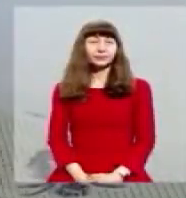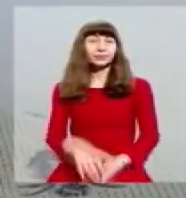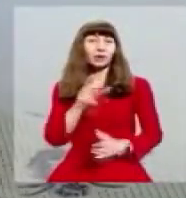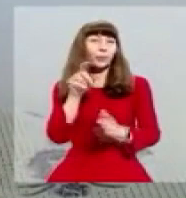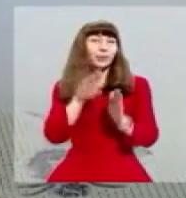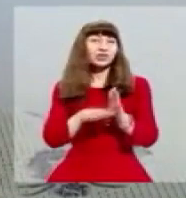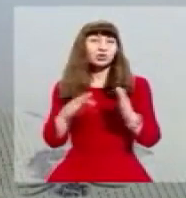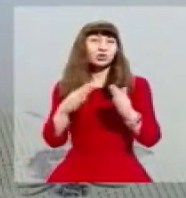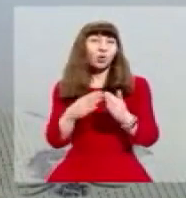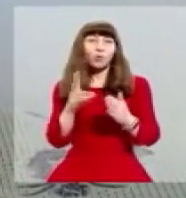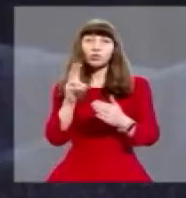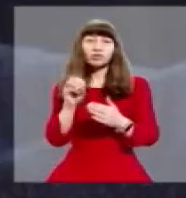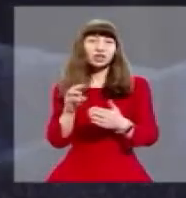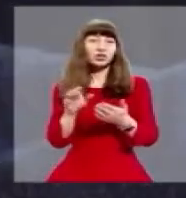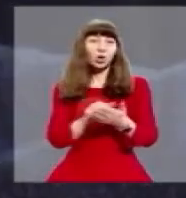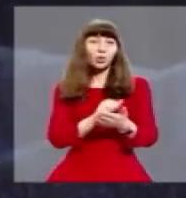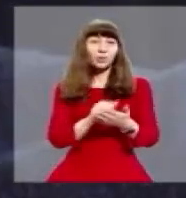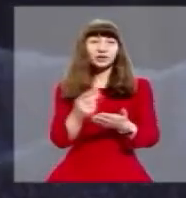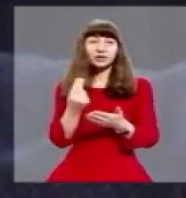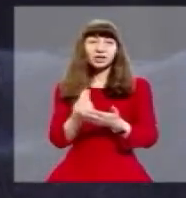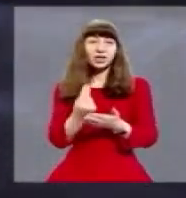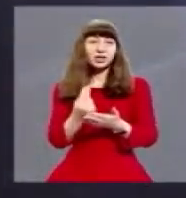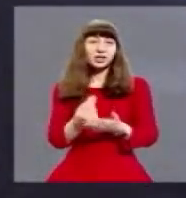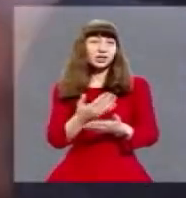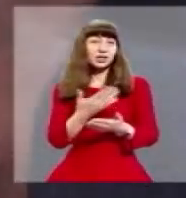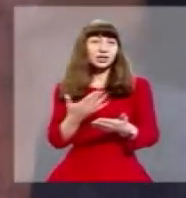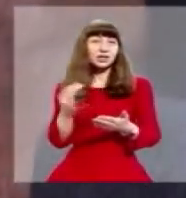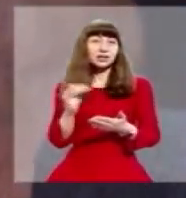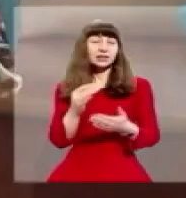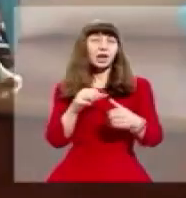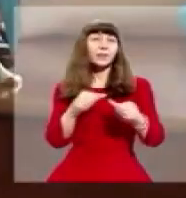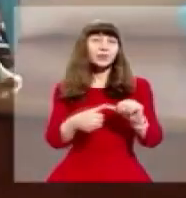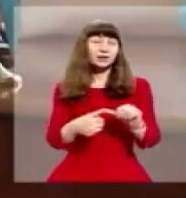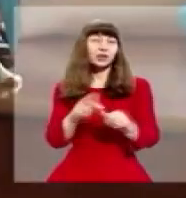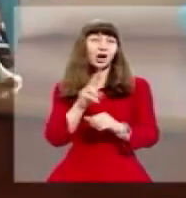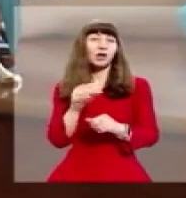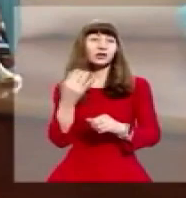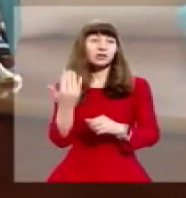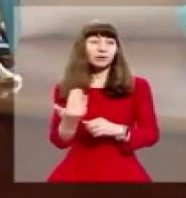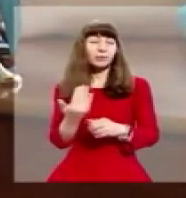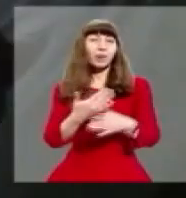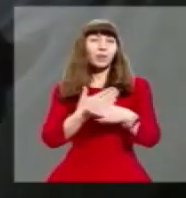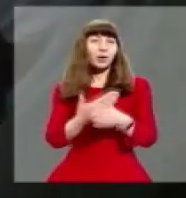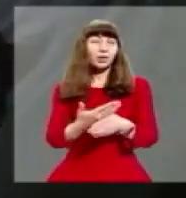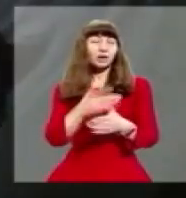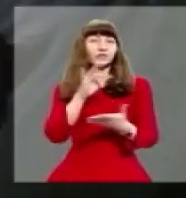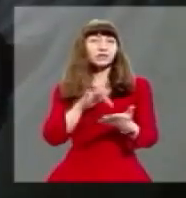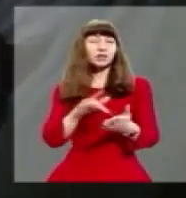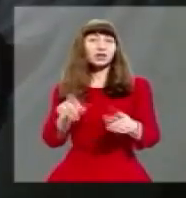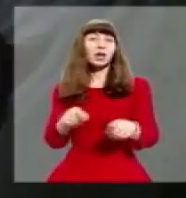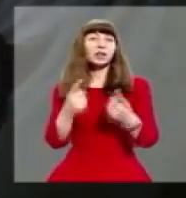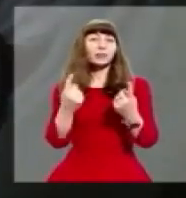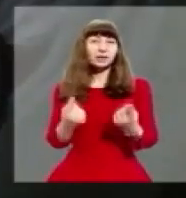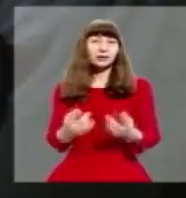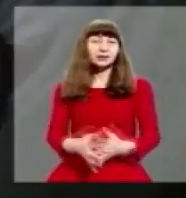Люди без дома. У них нет документов, денег и стабильности. Как бродягам помогают в центре адаптации вернуться к привычному